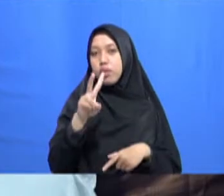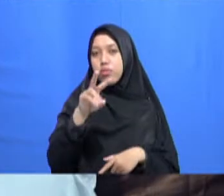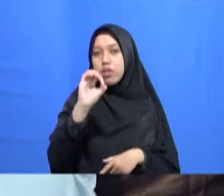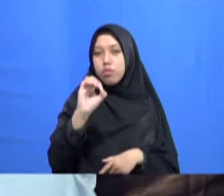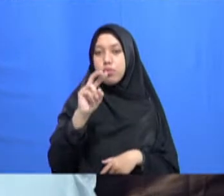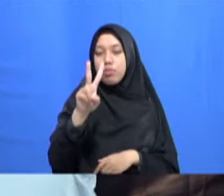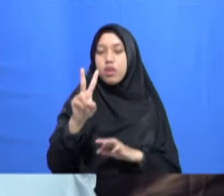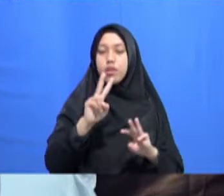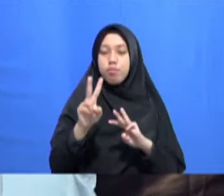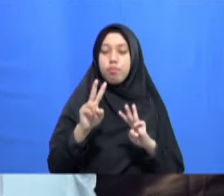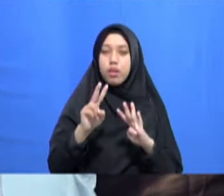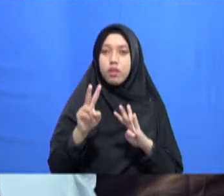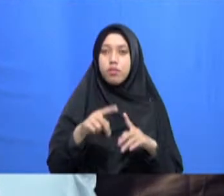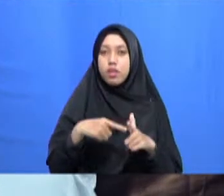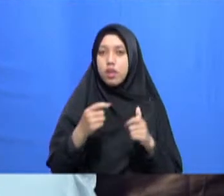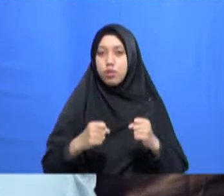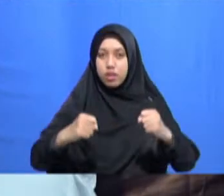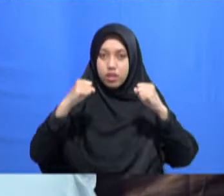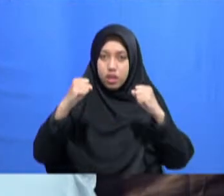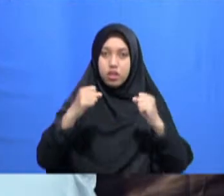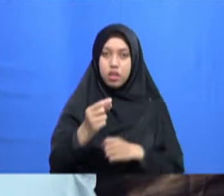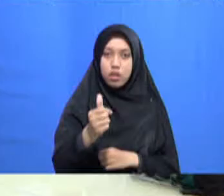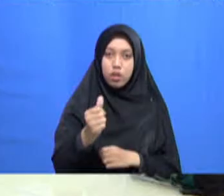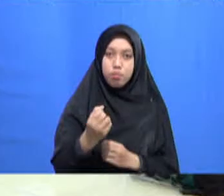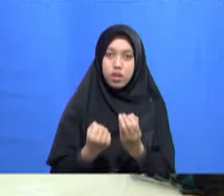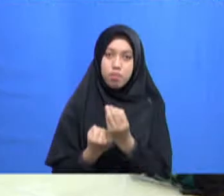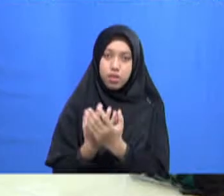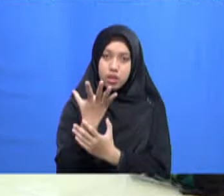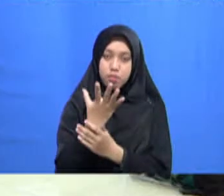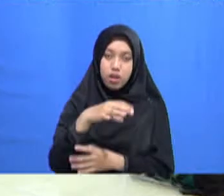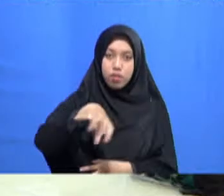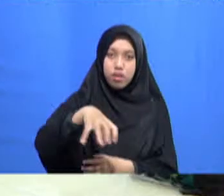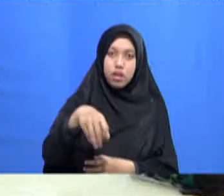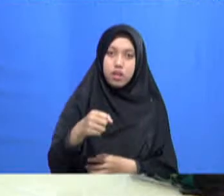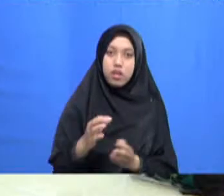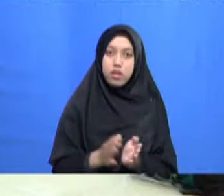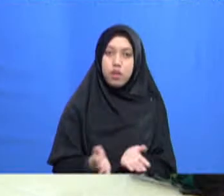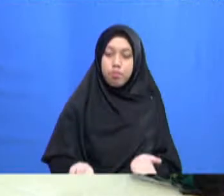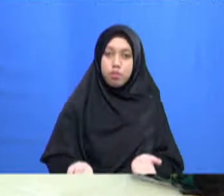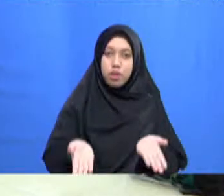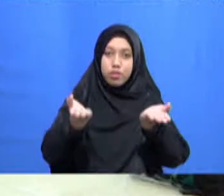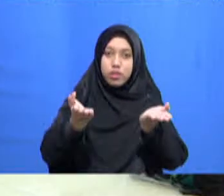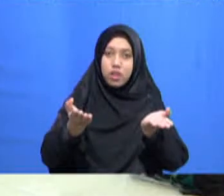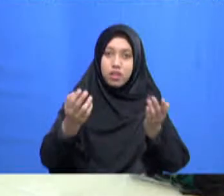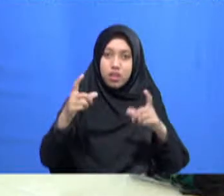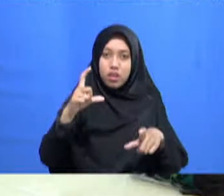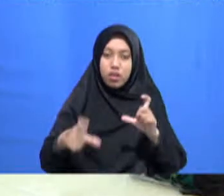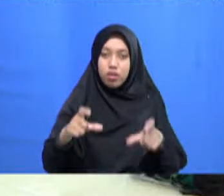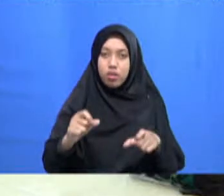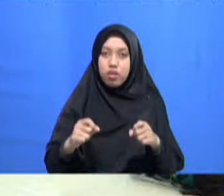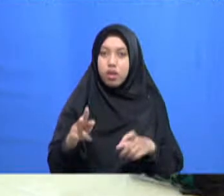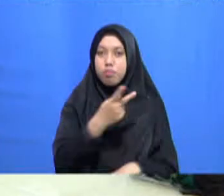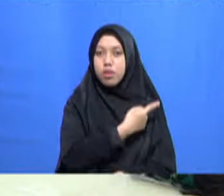ekonomi, pengembangan wilayah, pembangunan sumber daya manusia berkualitas,